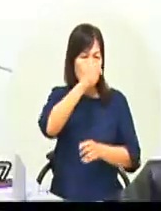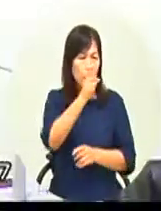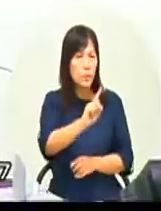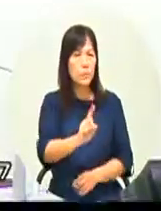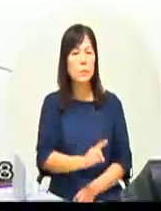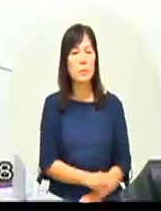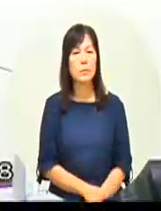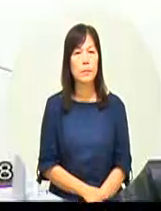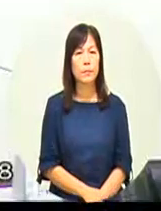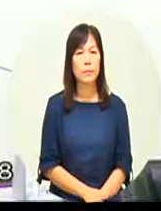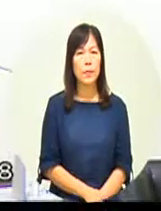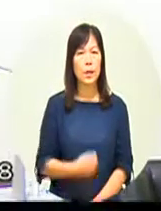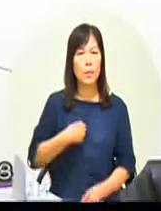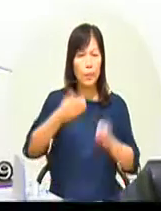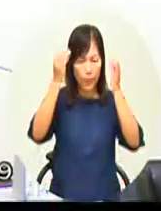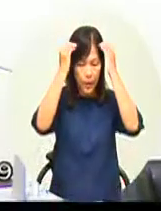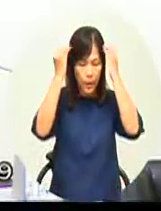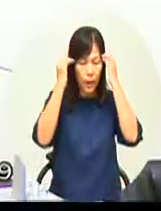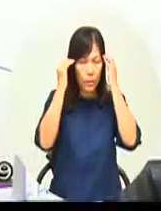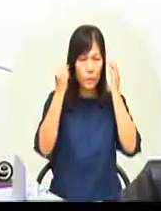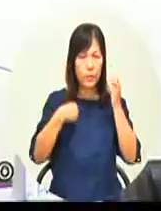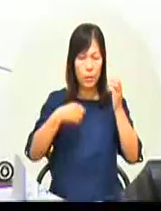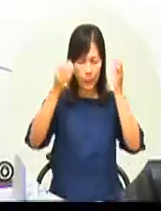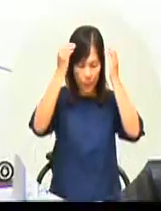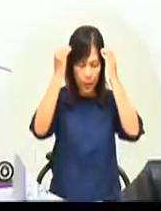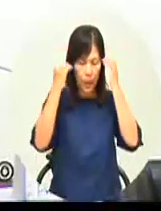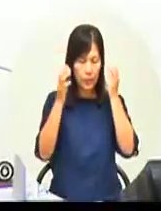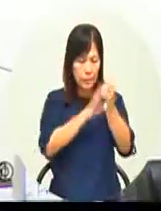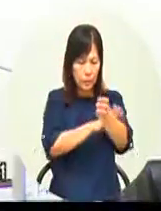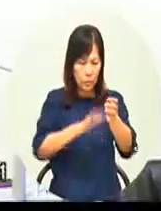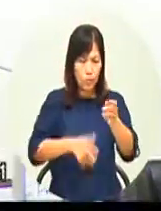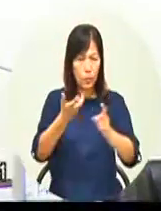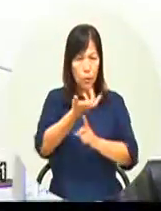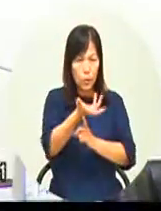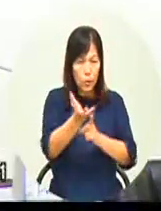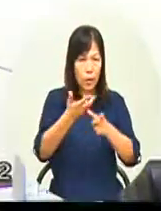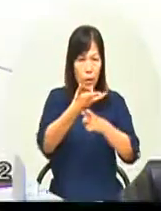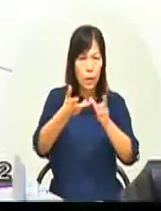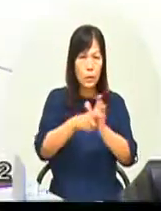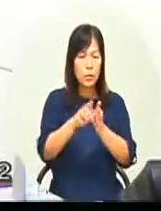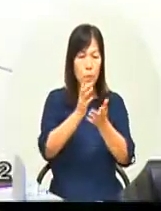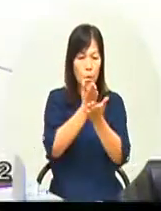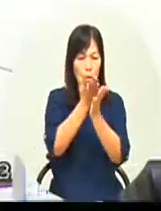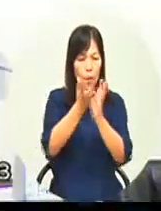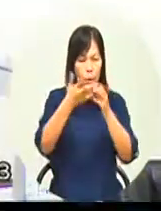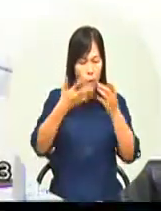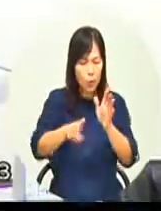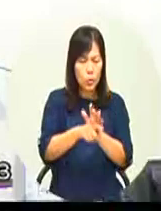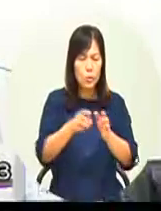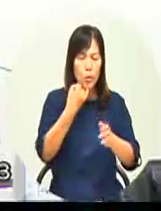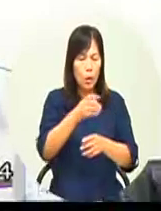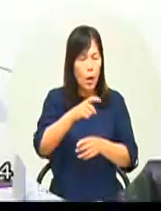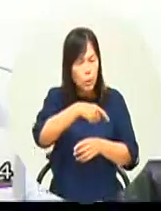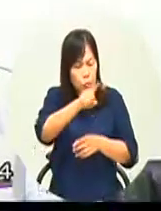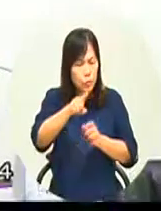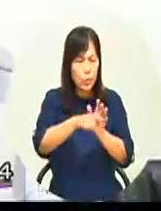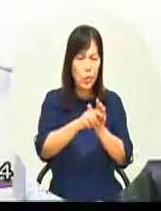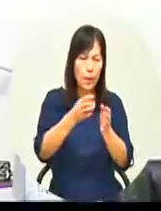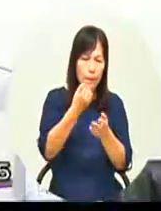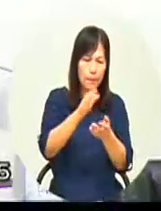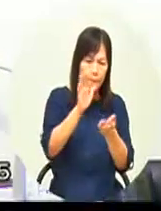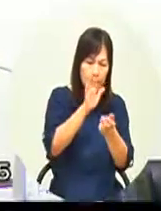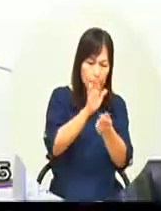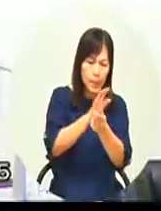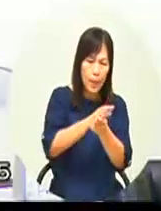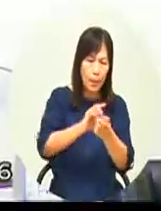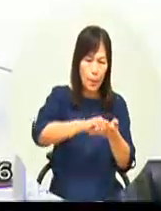以我们男子我们左营的莲池潭来讲的话，左营它有很多可以去做一个丰富的包装。现在我们左营